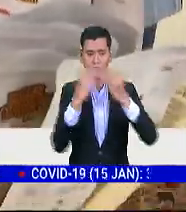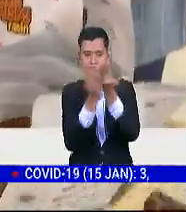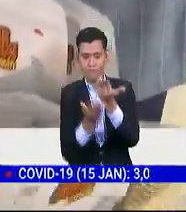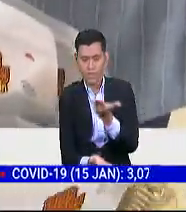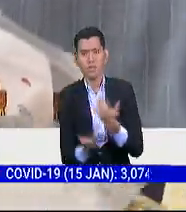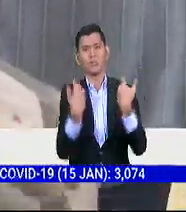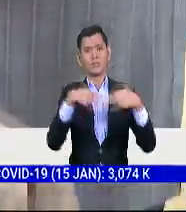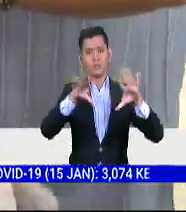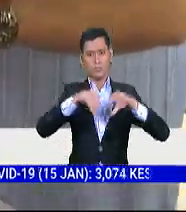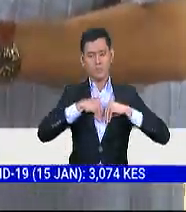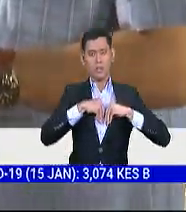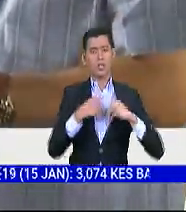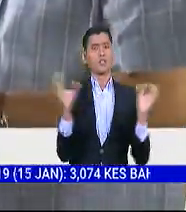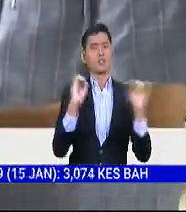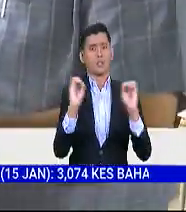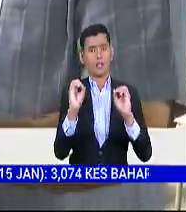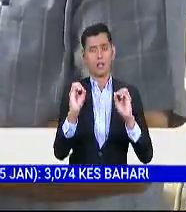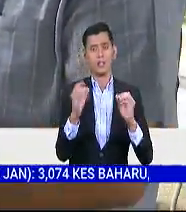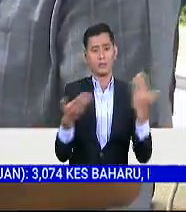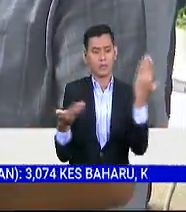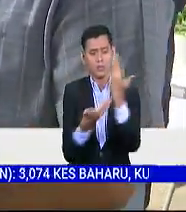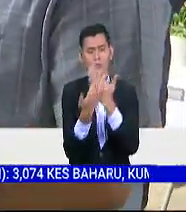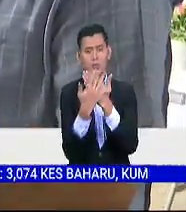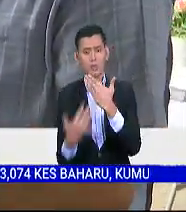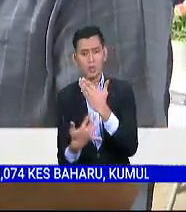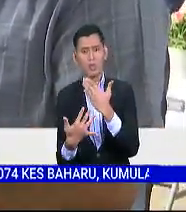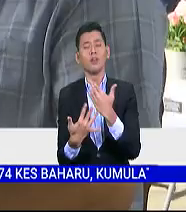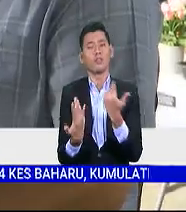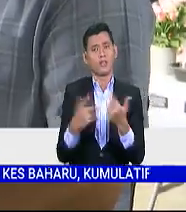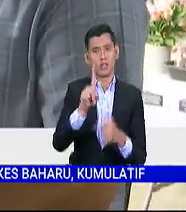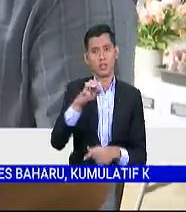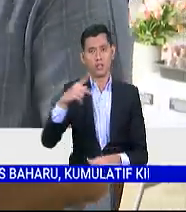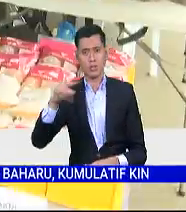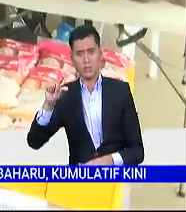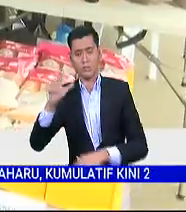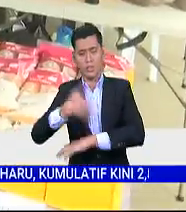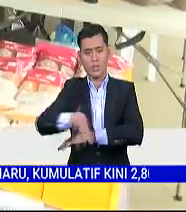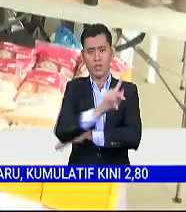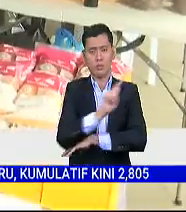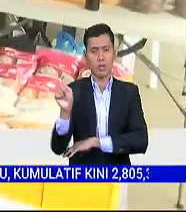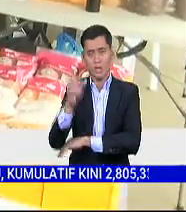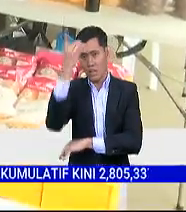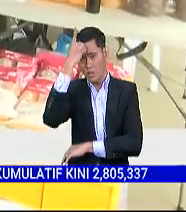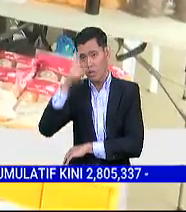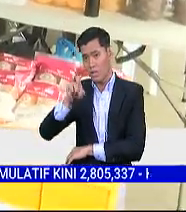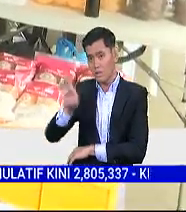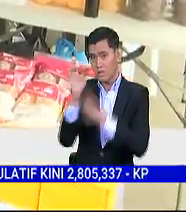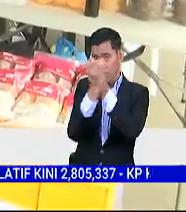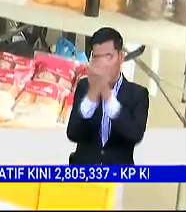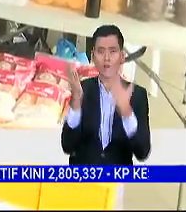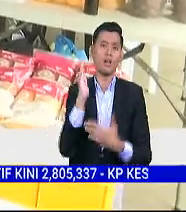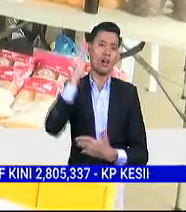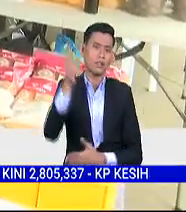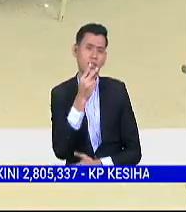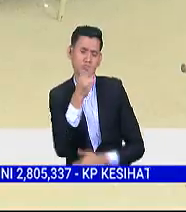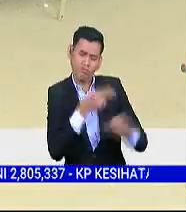aduan ketiadaan bekalan minyak masak bersubsidi 1 kilogram di Pantai Timur Sabah, Dato' Alexander berkata pihaknya